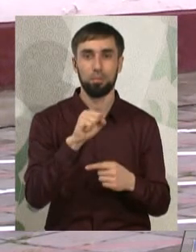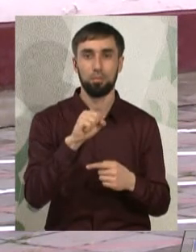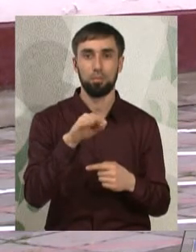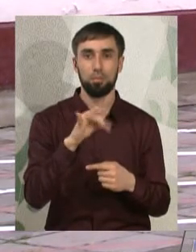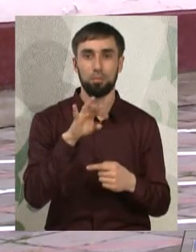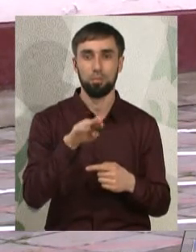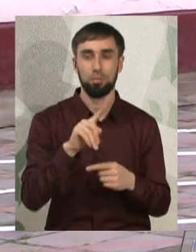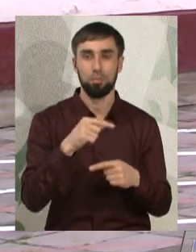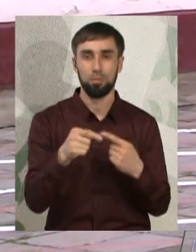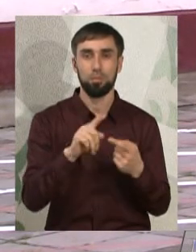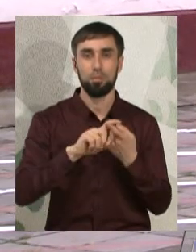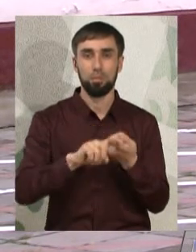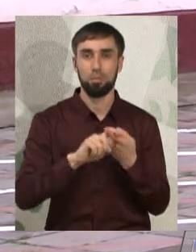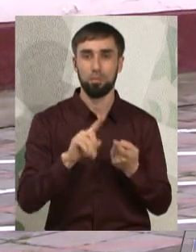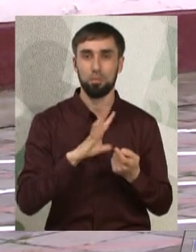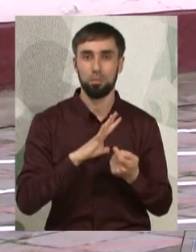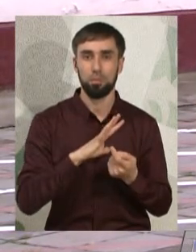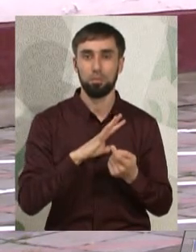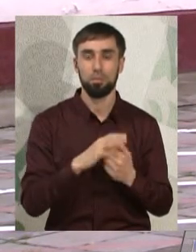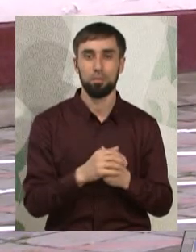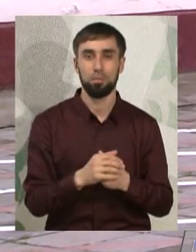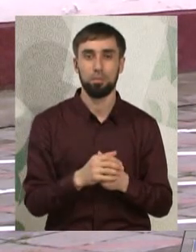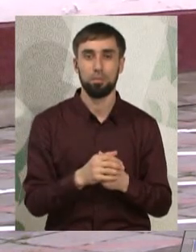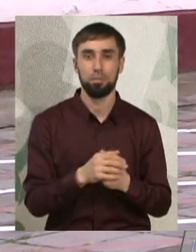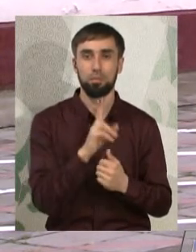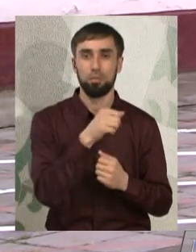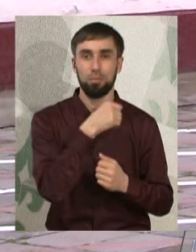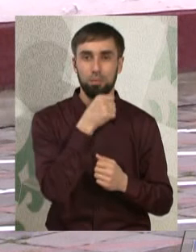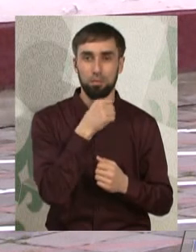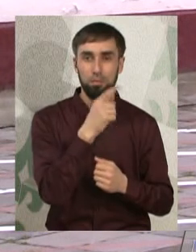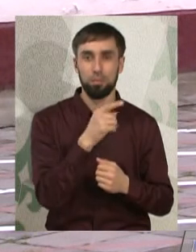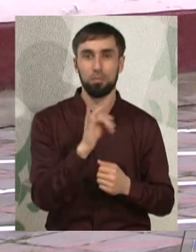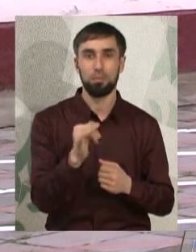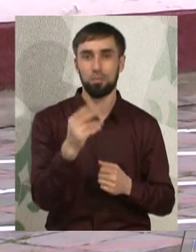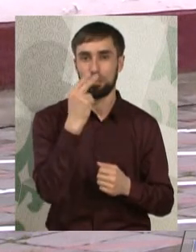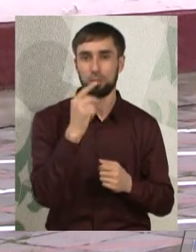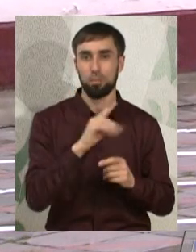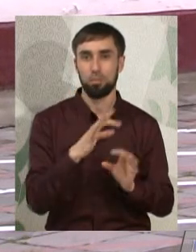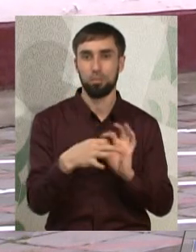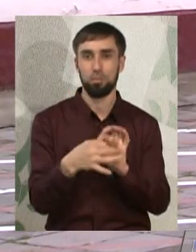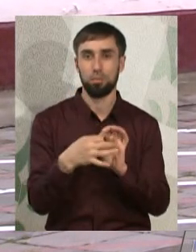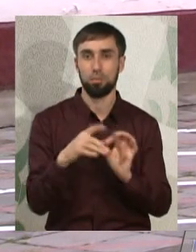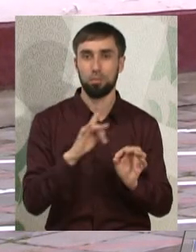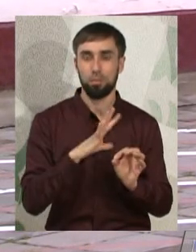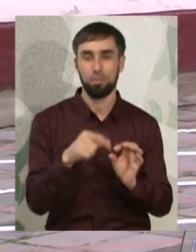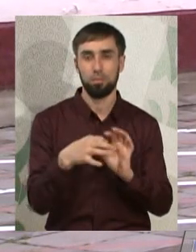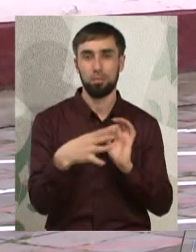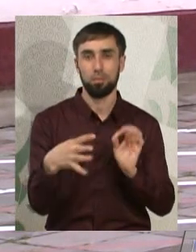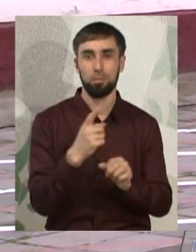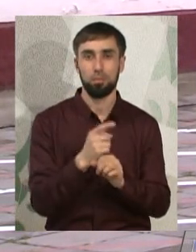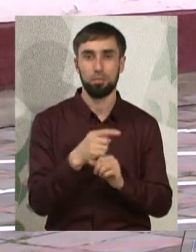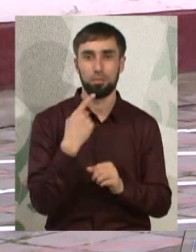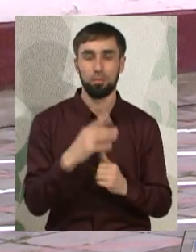Связь поколений, она не должна ни в коем случае прерываться. Всегда мы должны вот над этим работать.